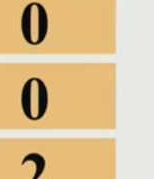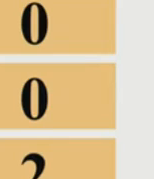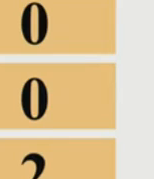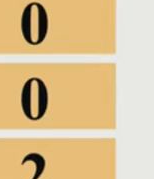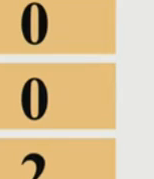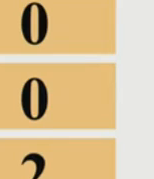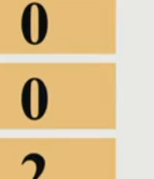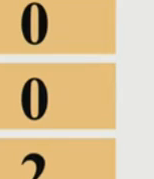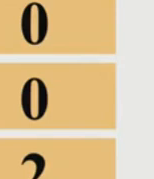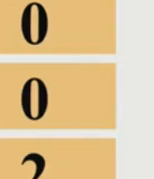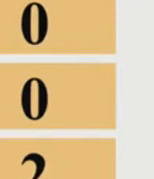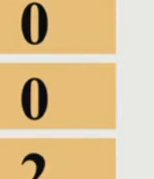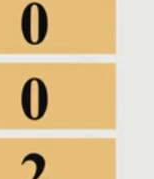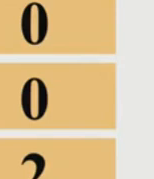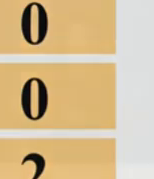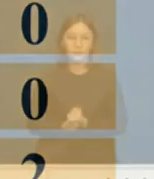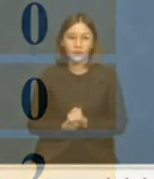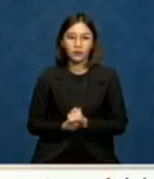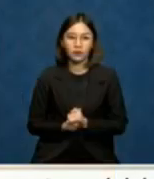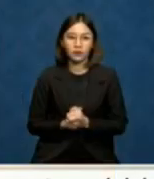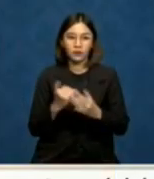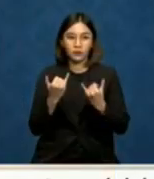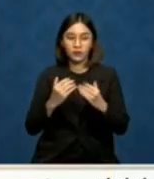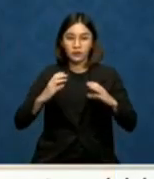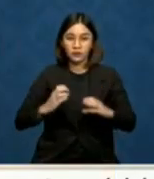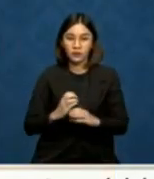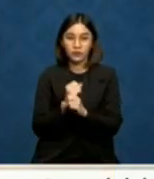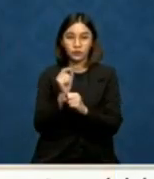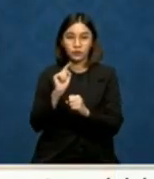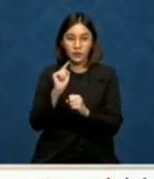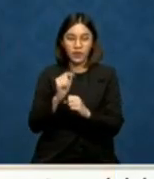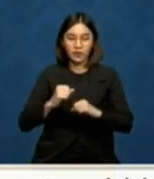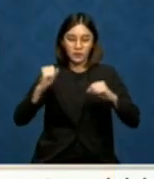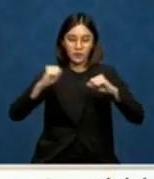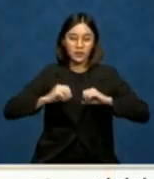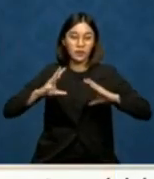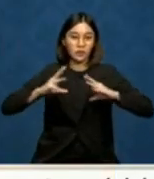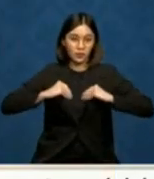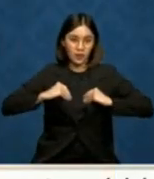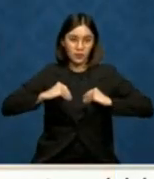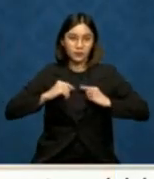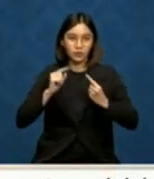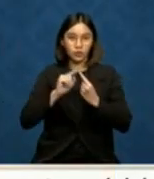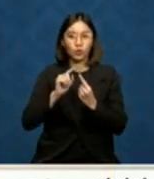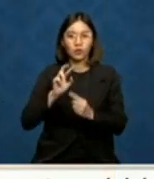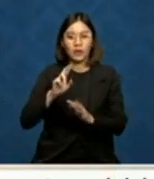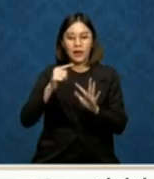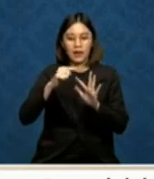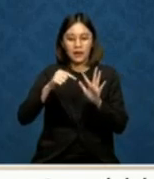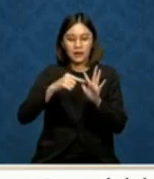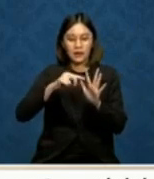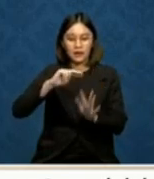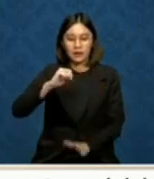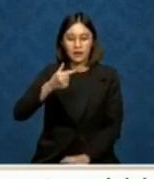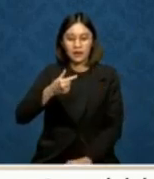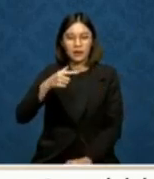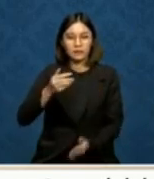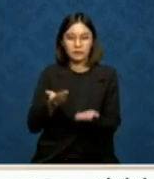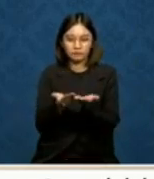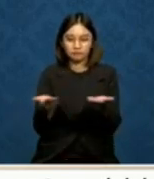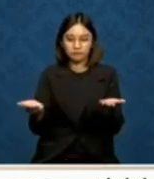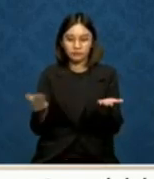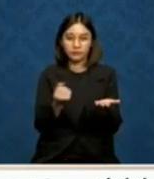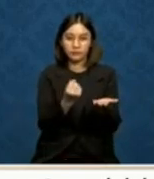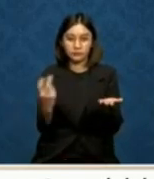นะครับเป็นอันว่าที่ประชุมมีมติรับหลักการนะครับแห่งร่างพระบัญญัติทั้ง2ฉบับนะครับ